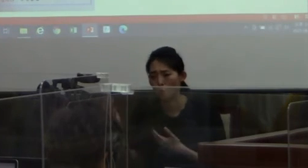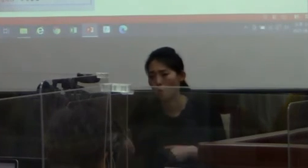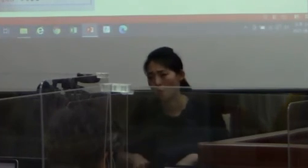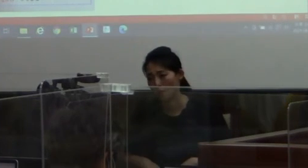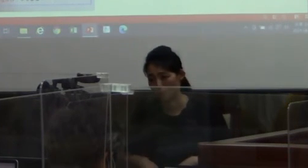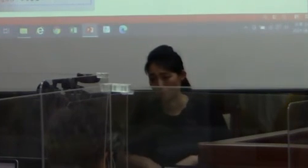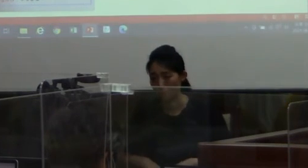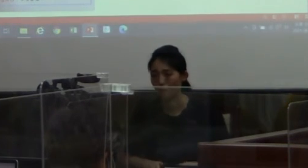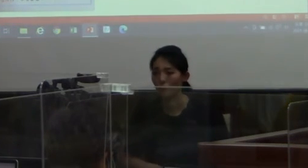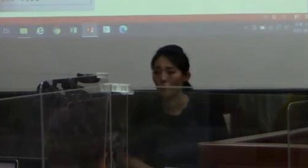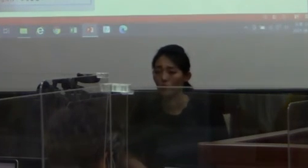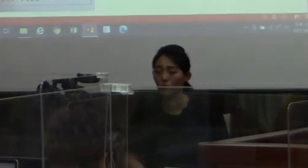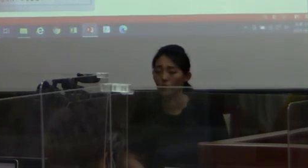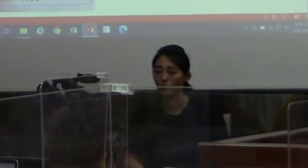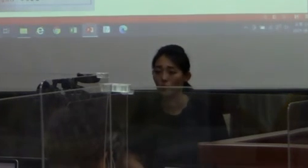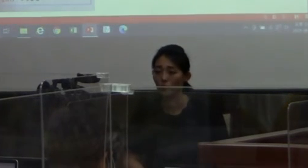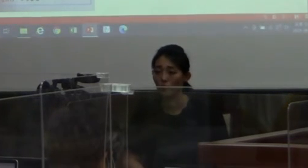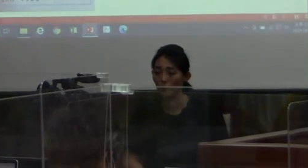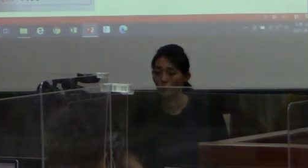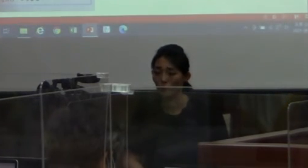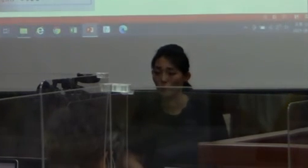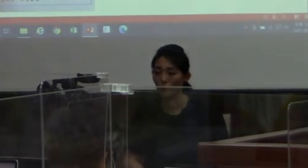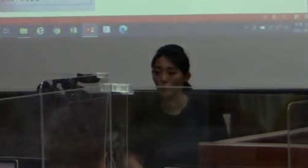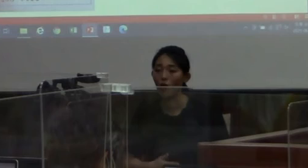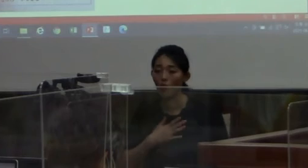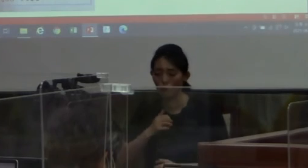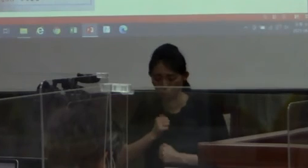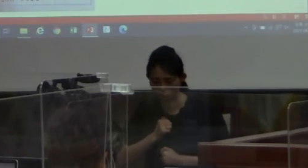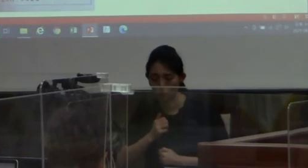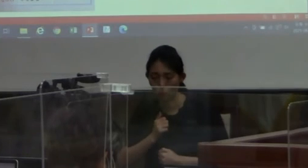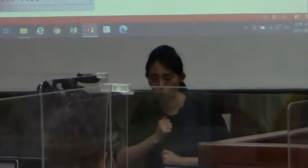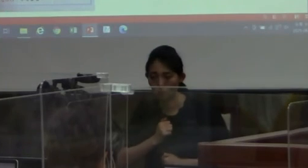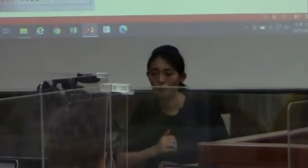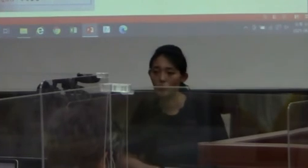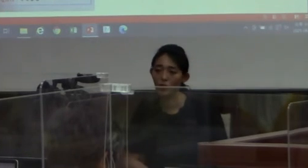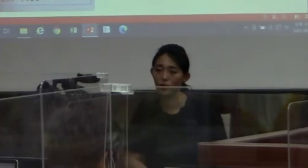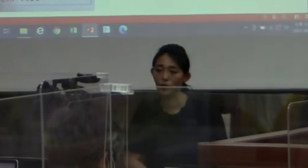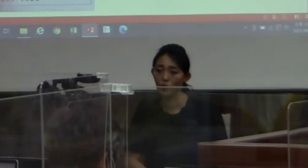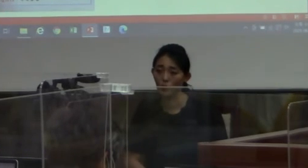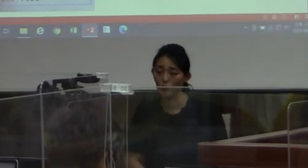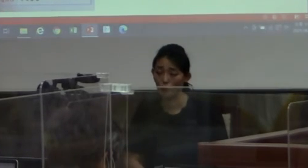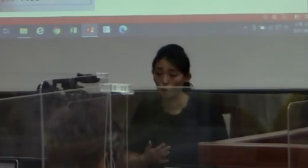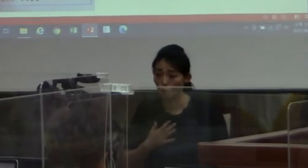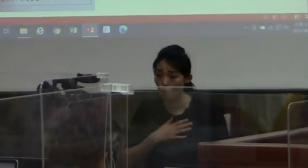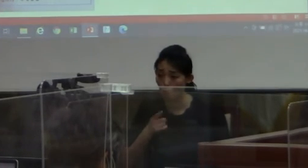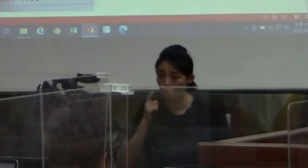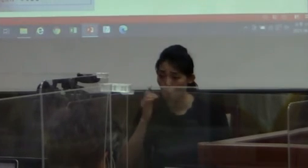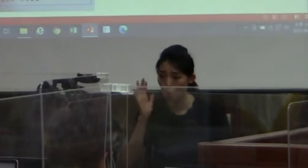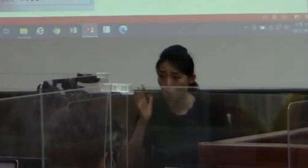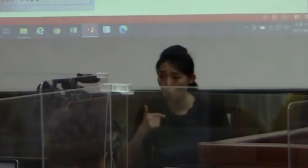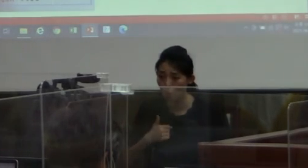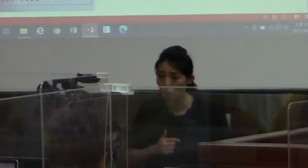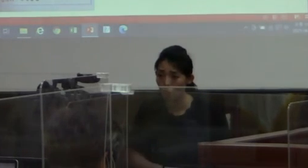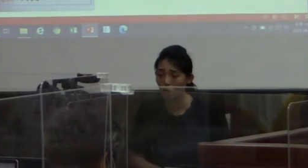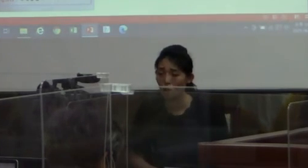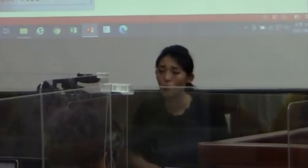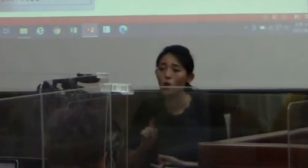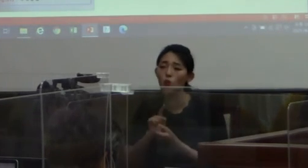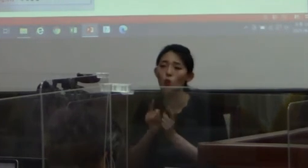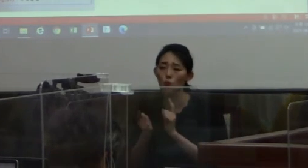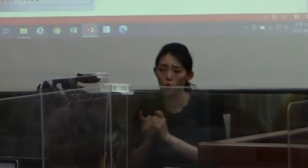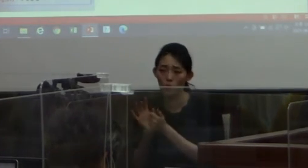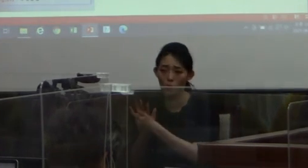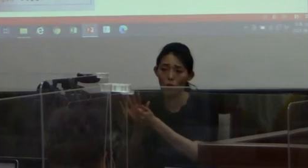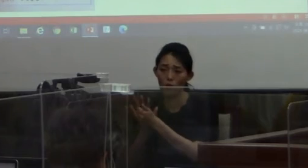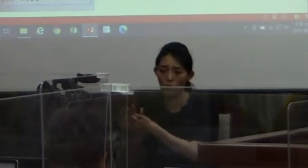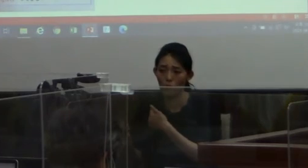일어나지 않는다는 겁니다. 네. 제가 오늘 조심하도록 하겠습니다. 제가 오늘 여기 왜 욕들을 묻습니까? 저는 서로 잘해보자는